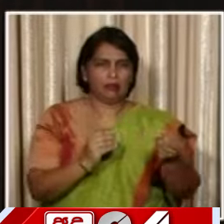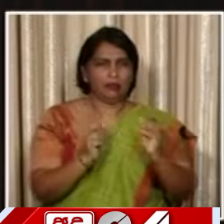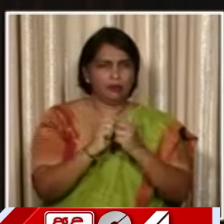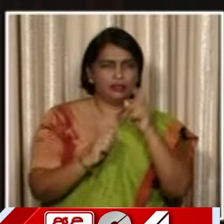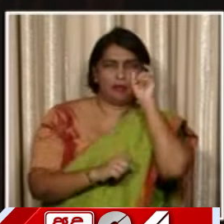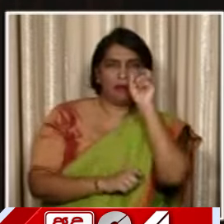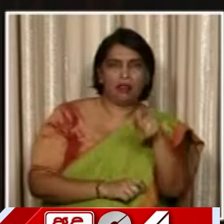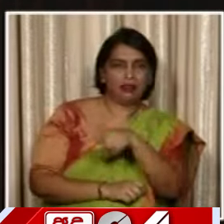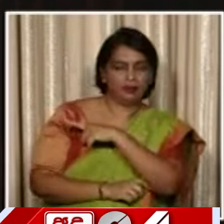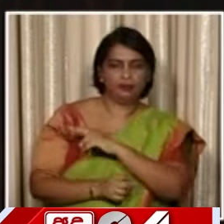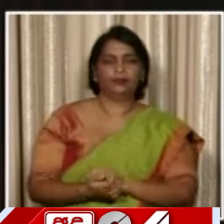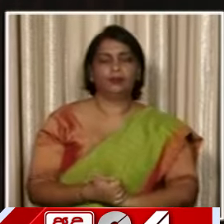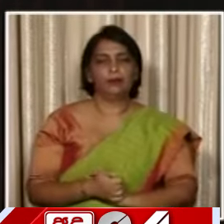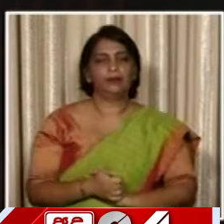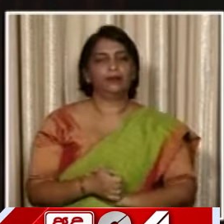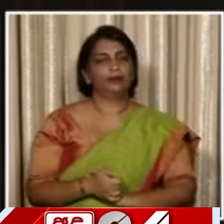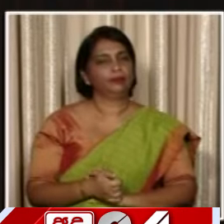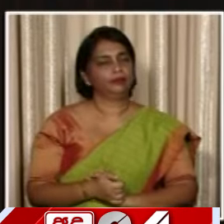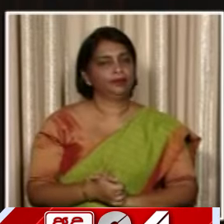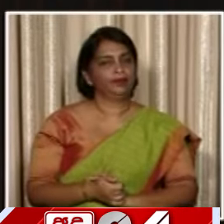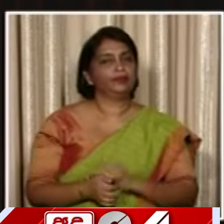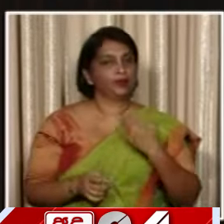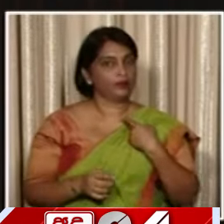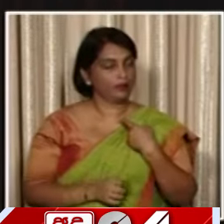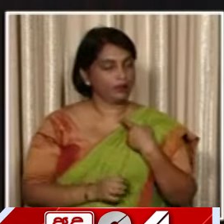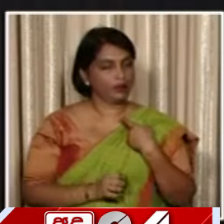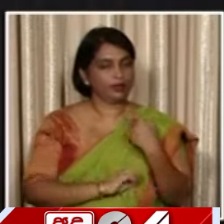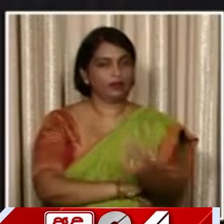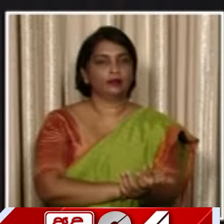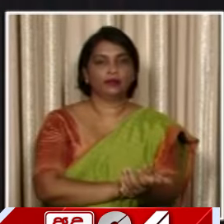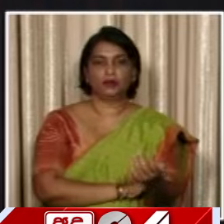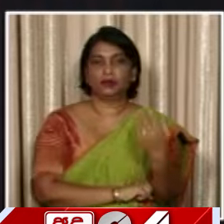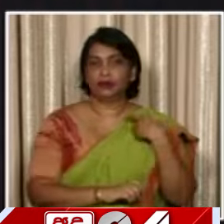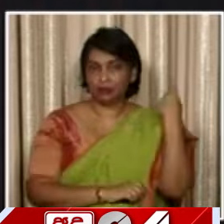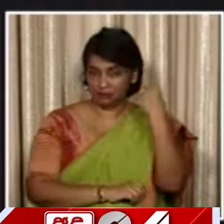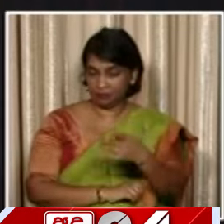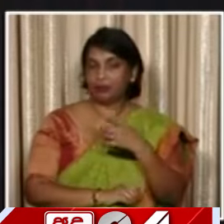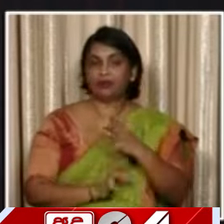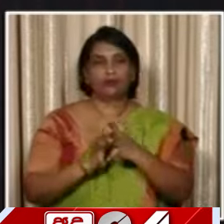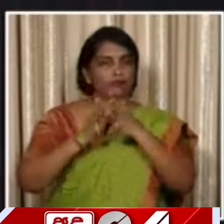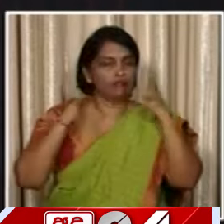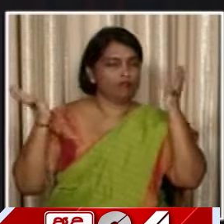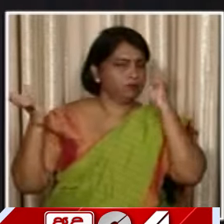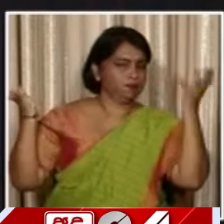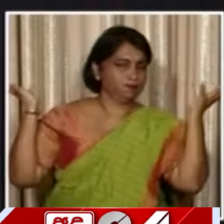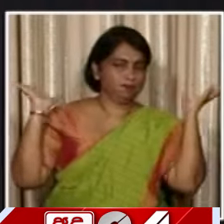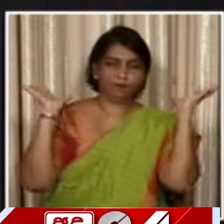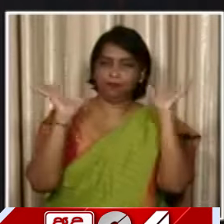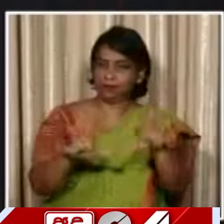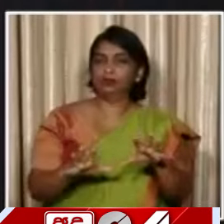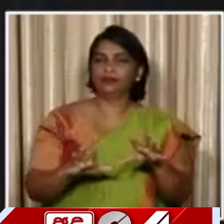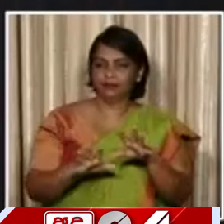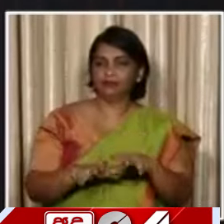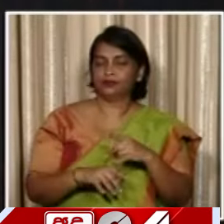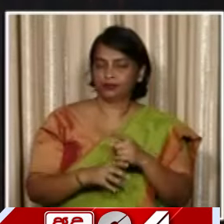ගිහිල්ලා බලන්න කියලා. ඊට පස්සේ මම ඒ ස්ථානට යනකොට විශාල පිරිසක් ඒවට රැස්